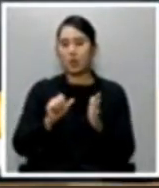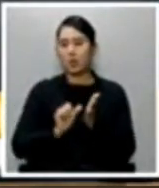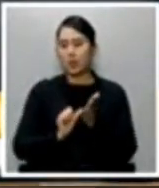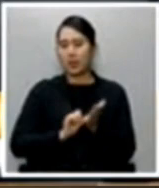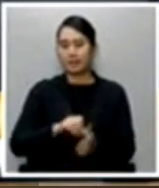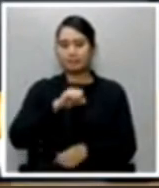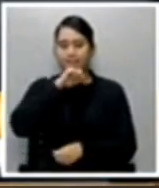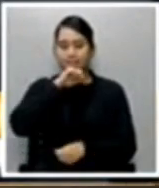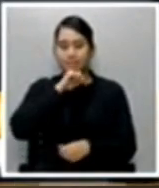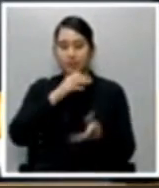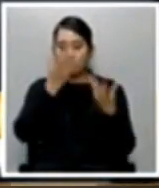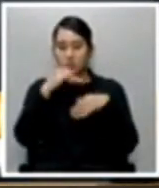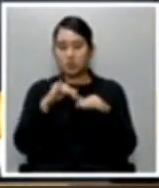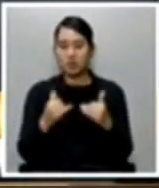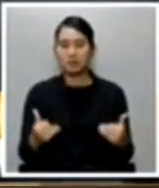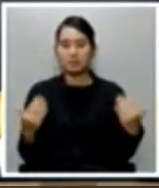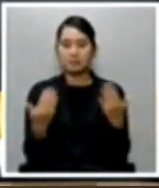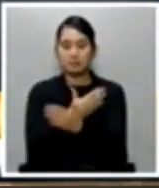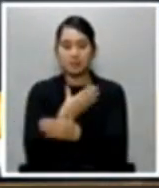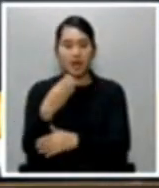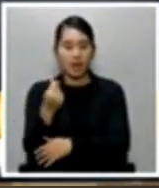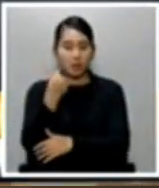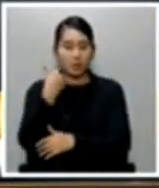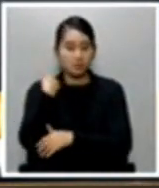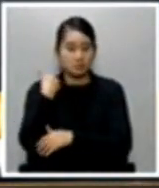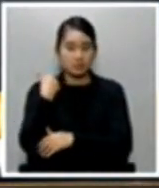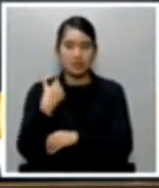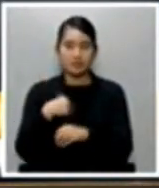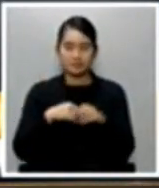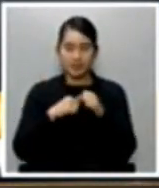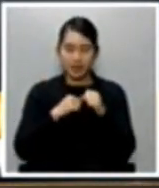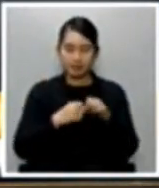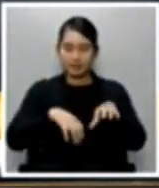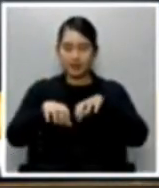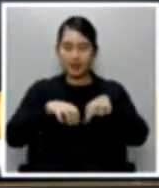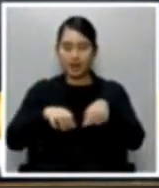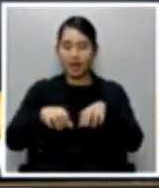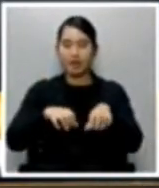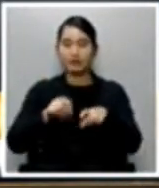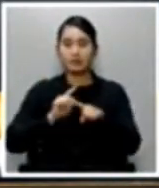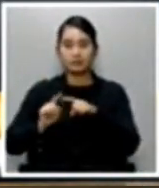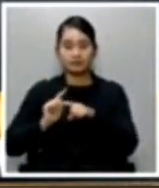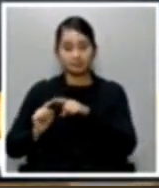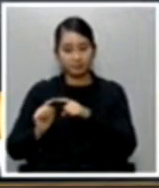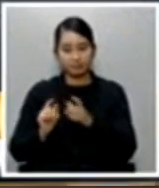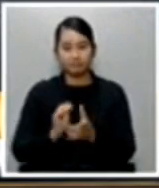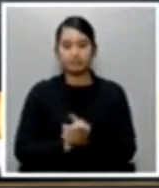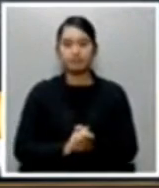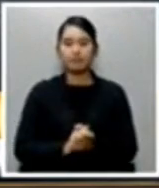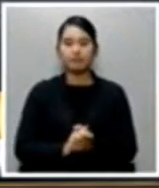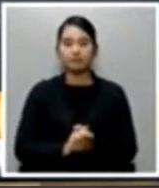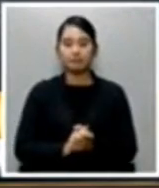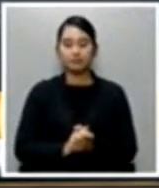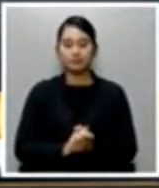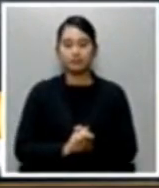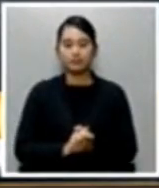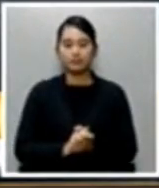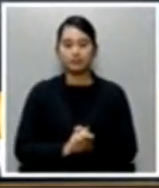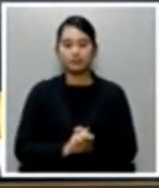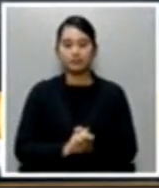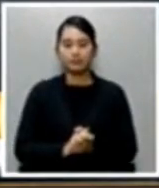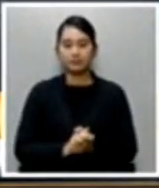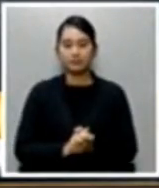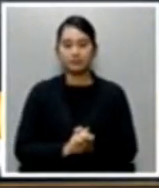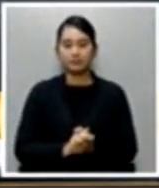อกครับว่าทุกวันนี้โลกมันเปลี่ยนเร็วมากนะครับเราต้องพยายามจัดระบบต่างๆประเด็นที่ท่านพูดถึงเรื่องของนอนดีกรีโปรแก